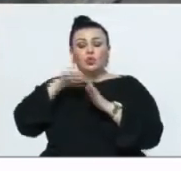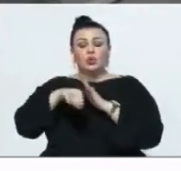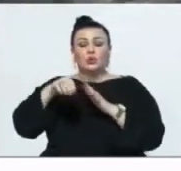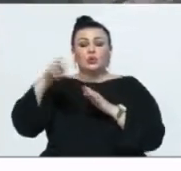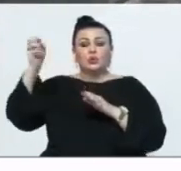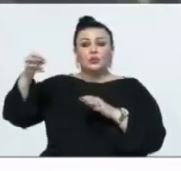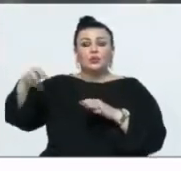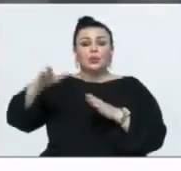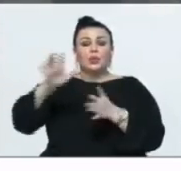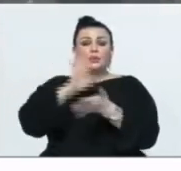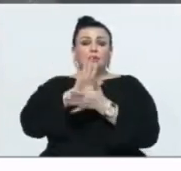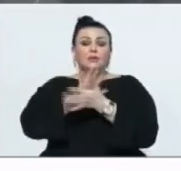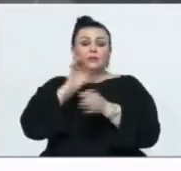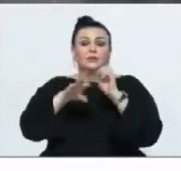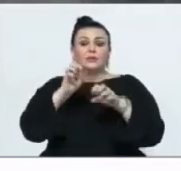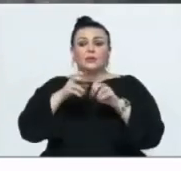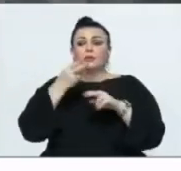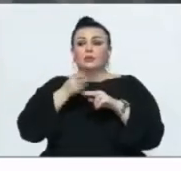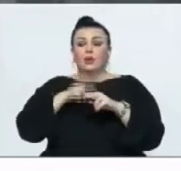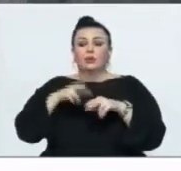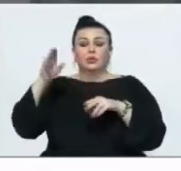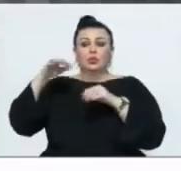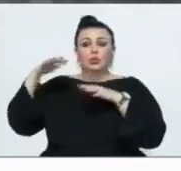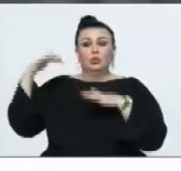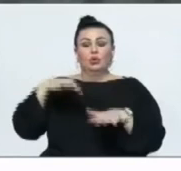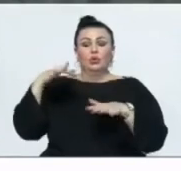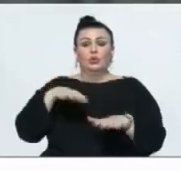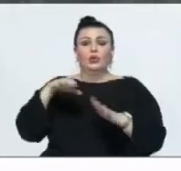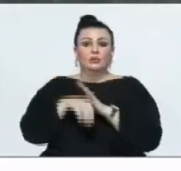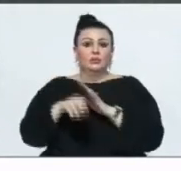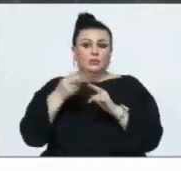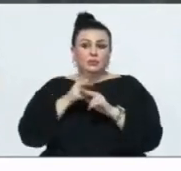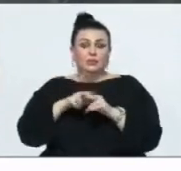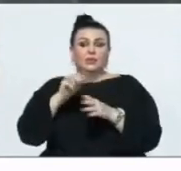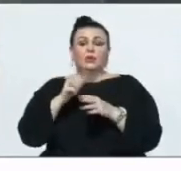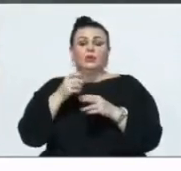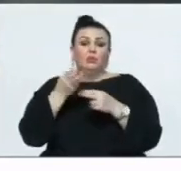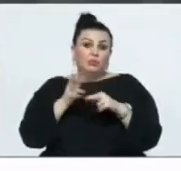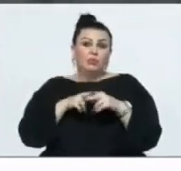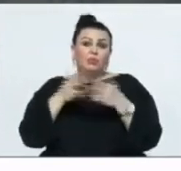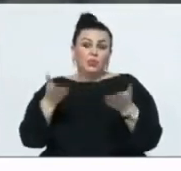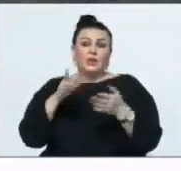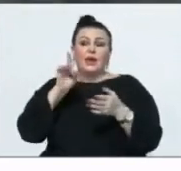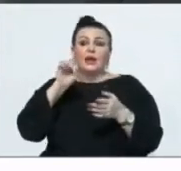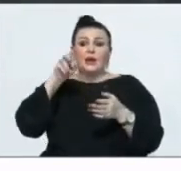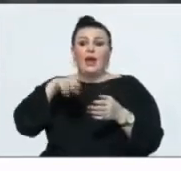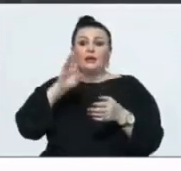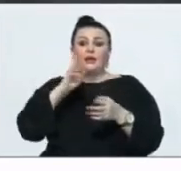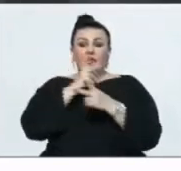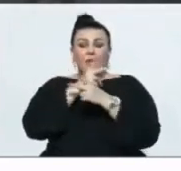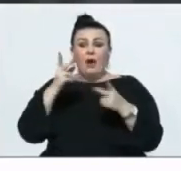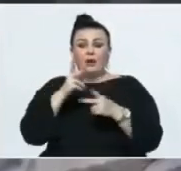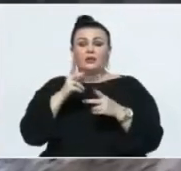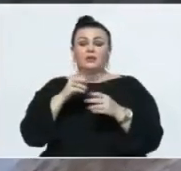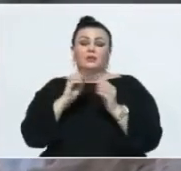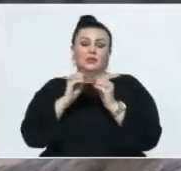ərzində yığılır və bir çox sürüşmələrə səbəb olur. Belə, bizdən hələlik bu qədər, real izləyin, realda qalın.